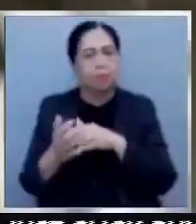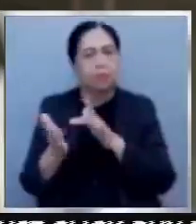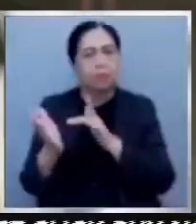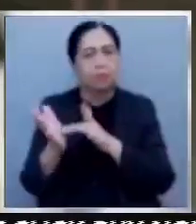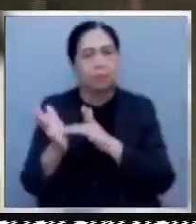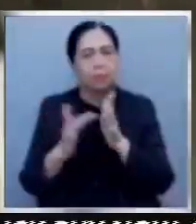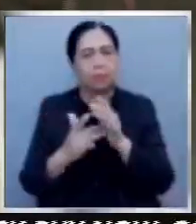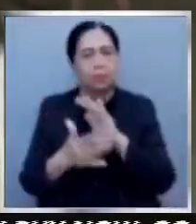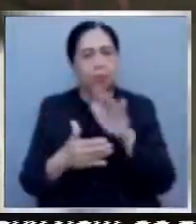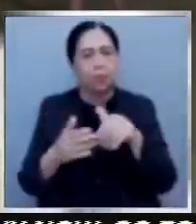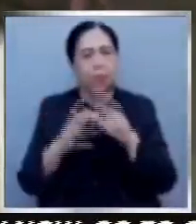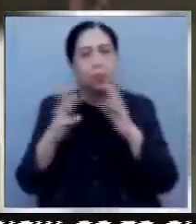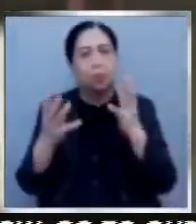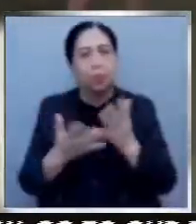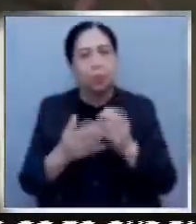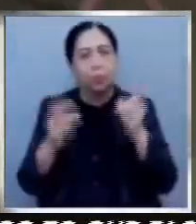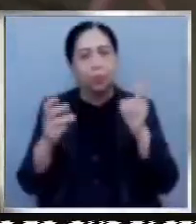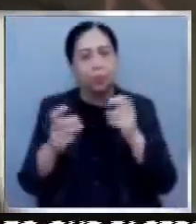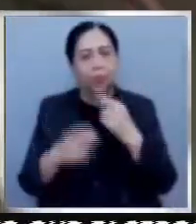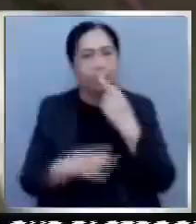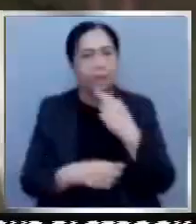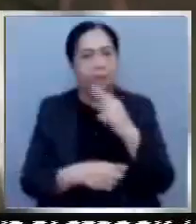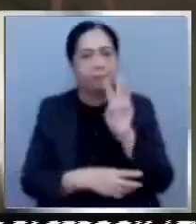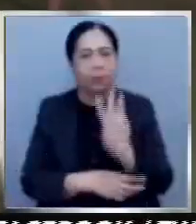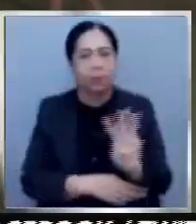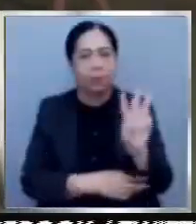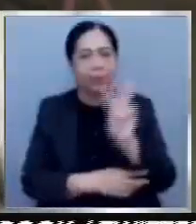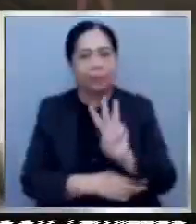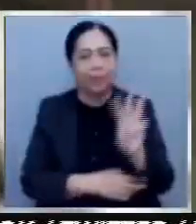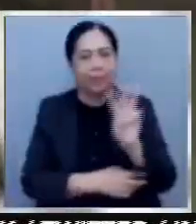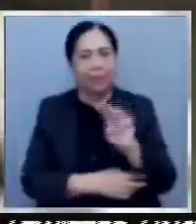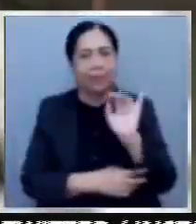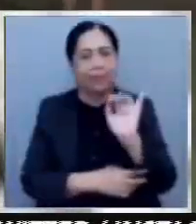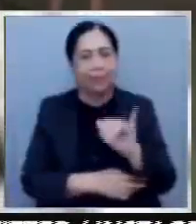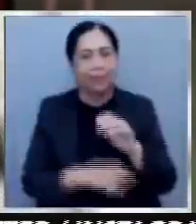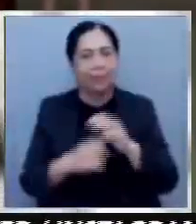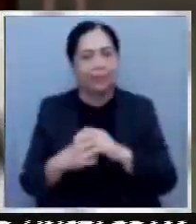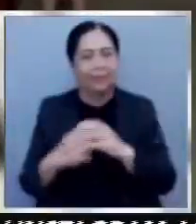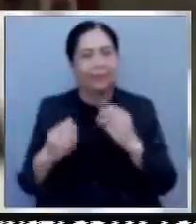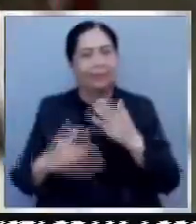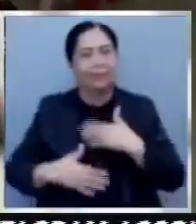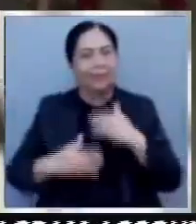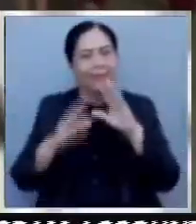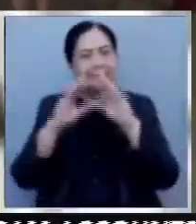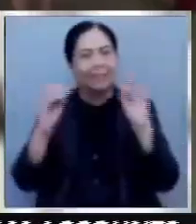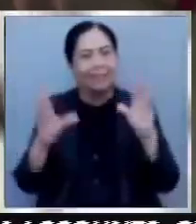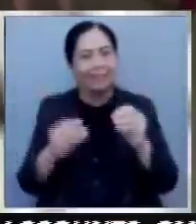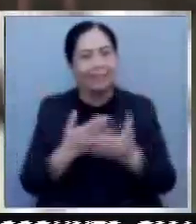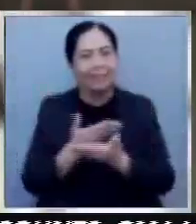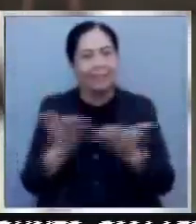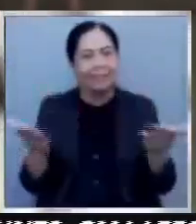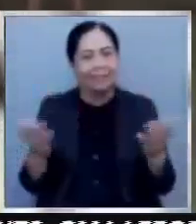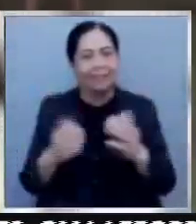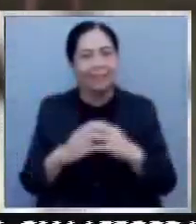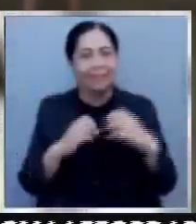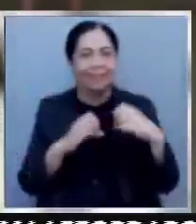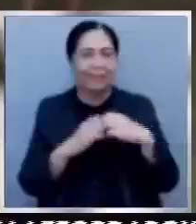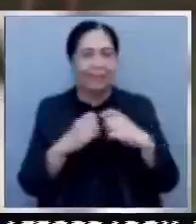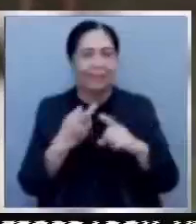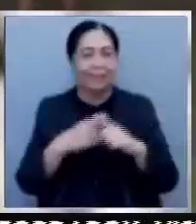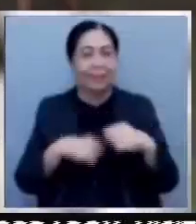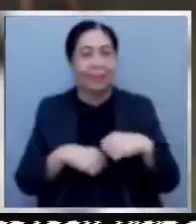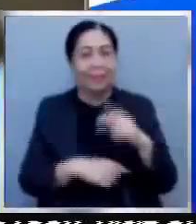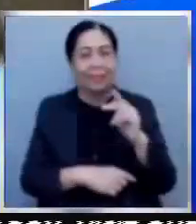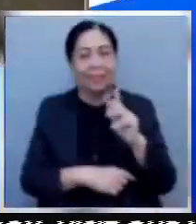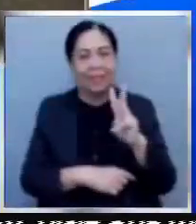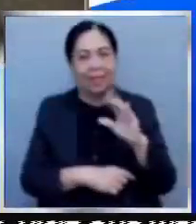sa tinatawag na Red Wednesday. At yan ang pinaksariwang balita. Merry Christmas sa iyo, Pia, at sa lahat ng ating mga kapuso mula rito sa Kawit, Cavite.